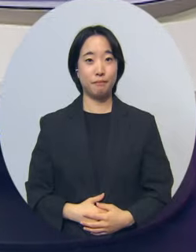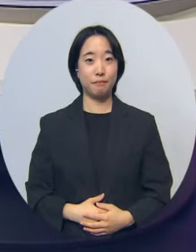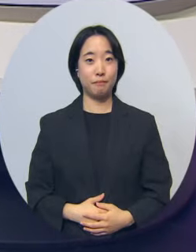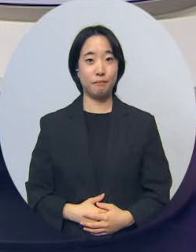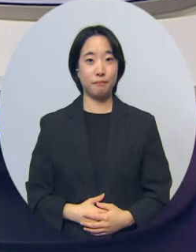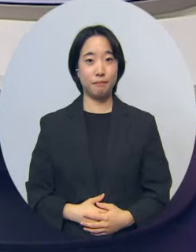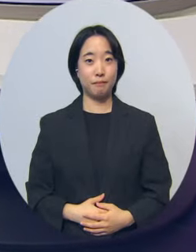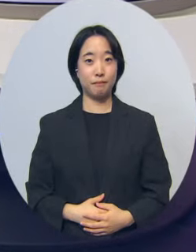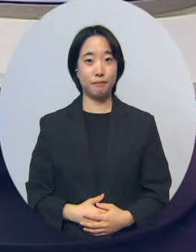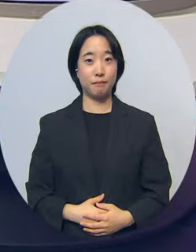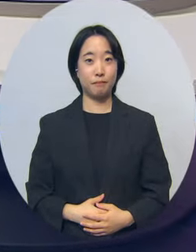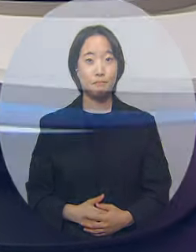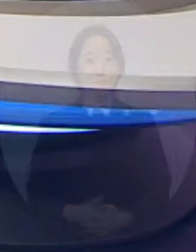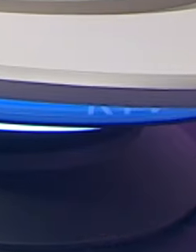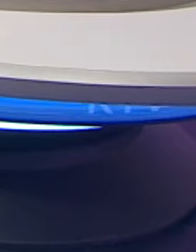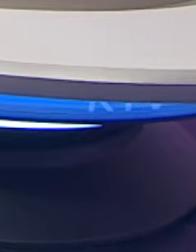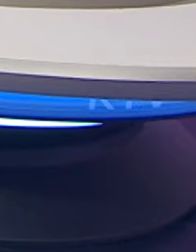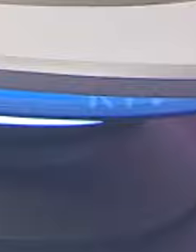많았습니다.